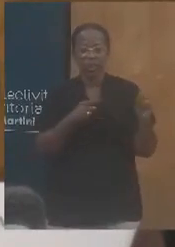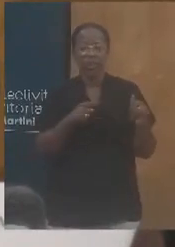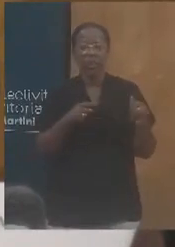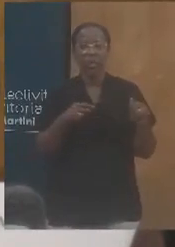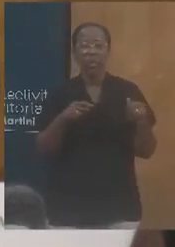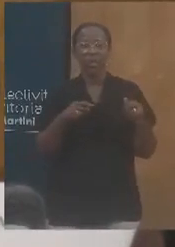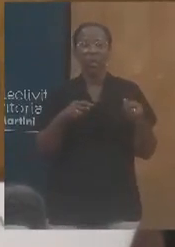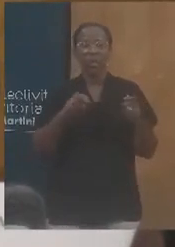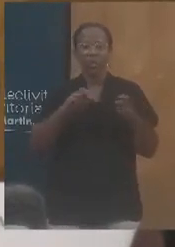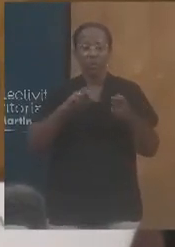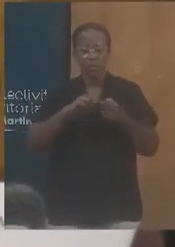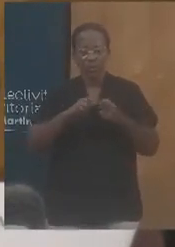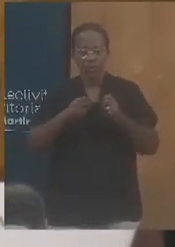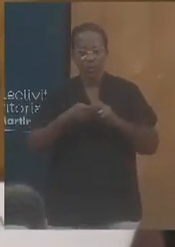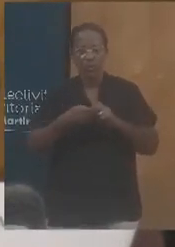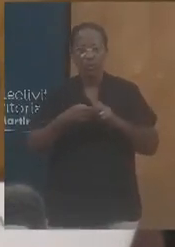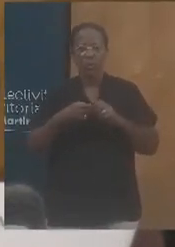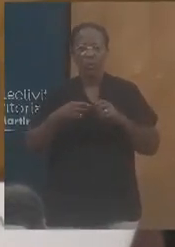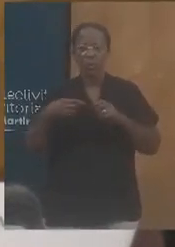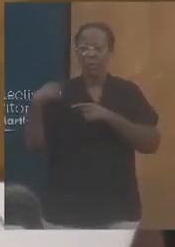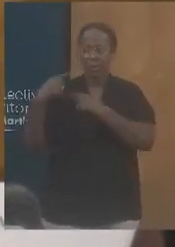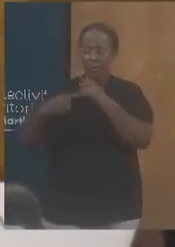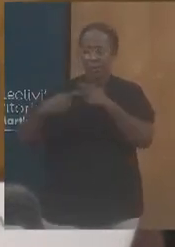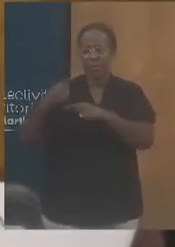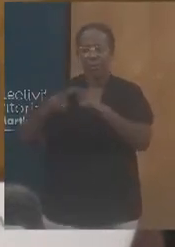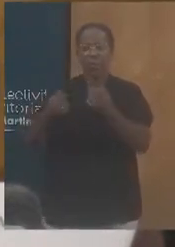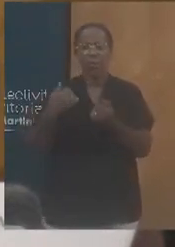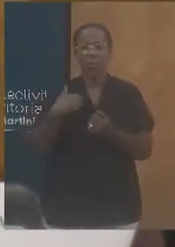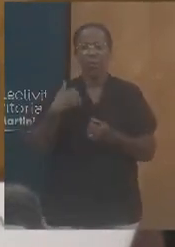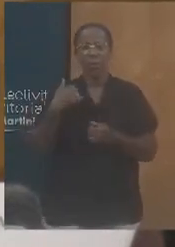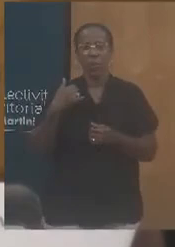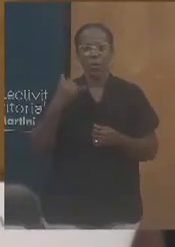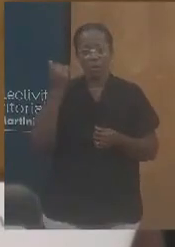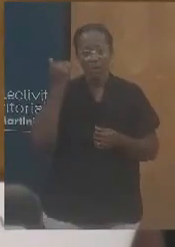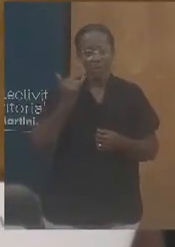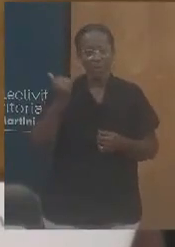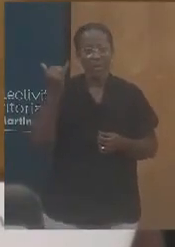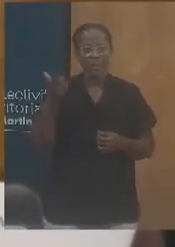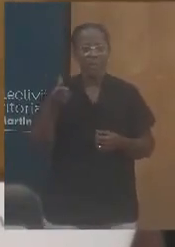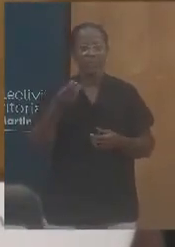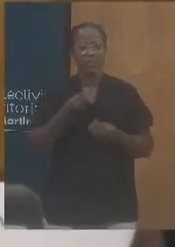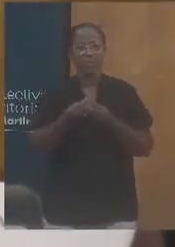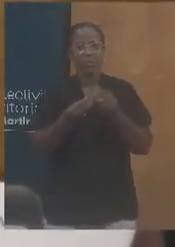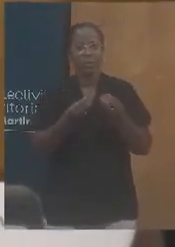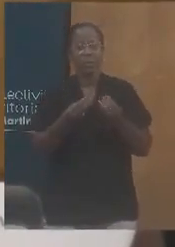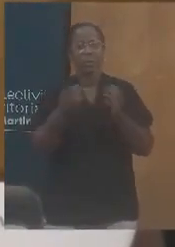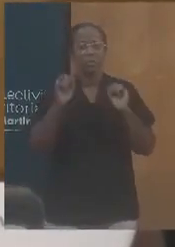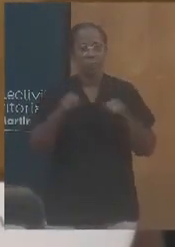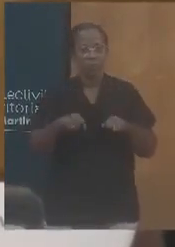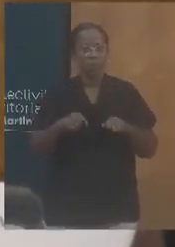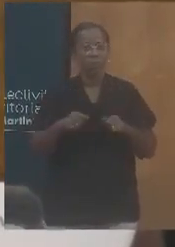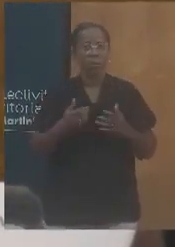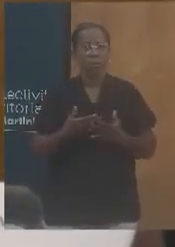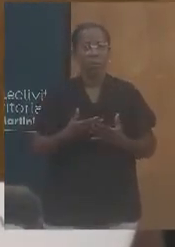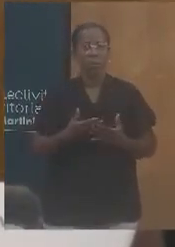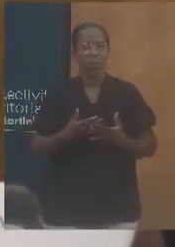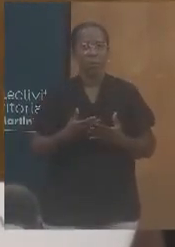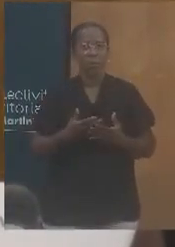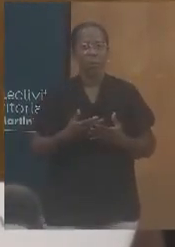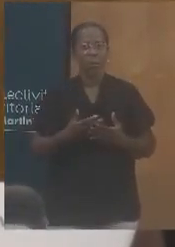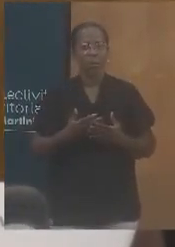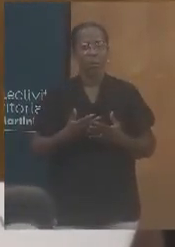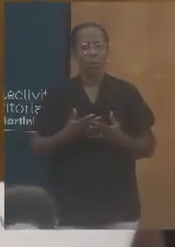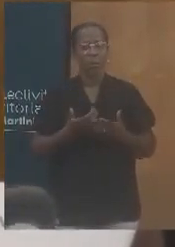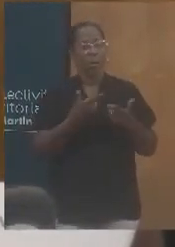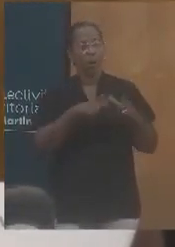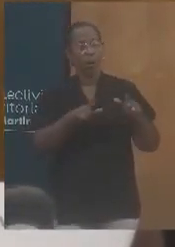des traditions, des initiatives permettant effectivement de faire en sorte que la langue créole